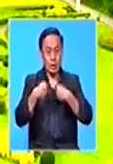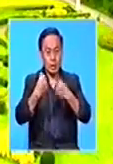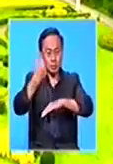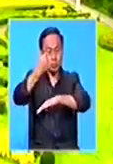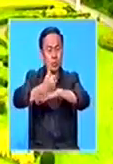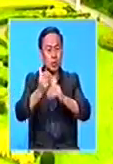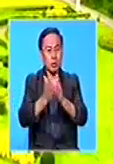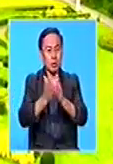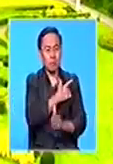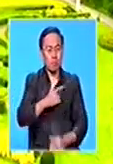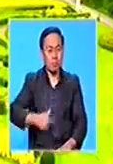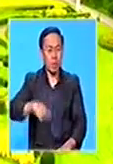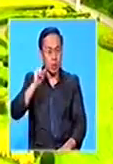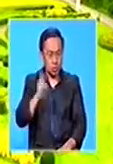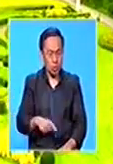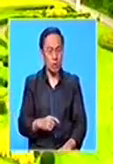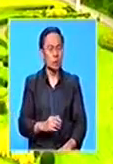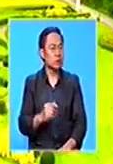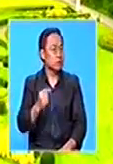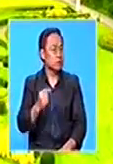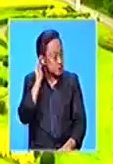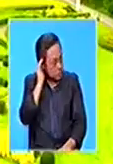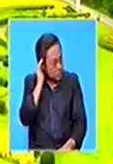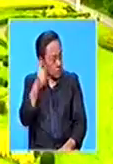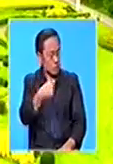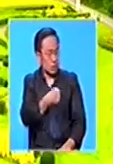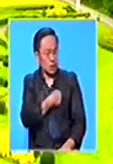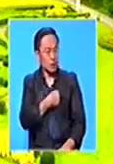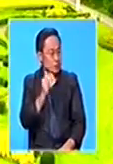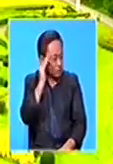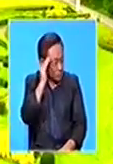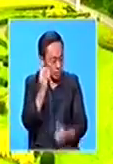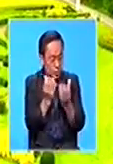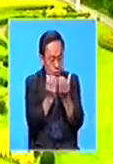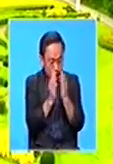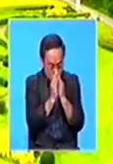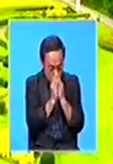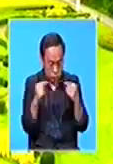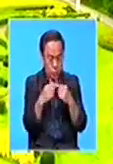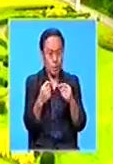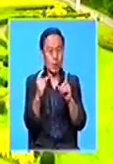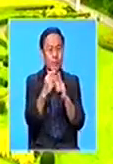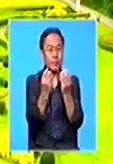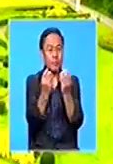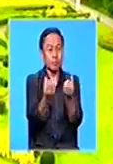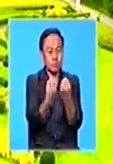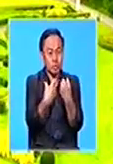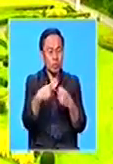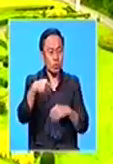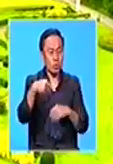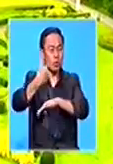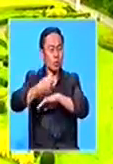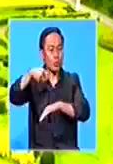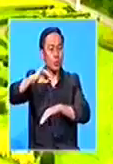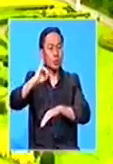ธาอย่างแท้จริงในคำสอนของพระพุทธเจ้านะครับที่จะต้องนำมาสู่กายบัตรที่จะทำให้เกิด